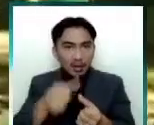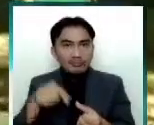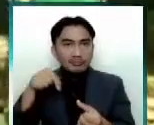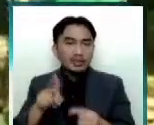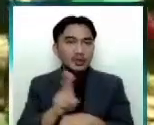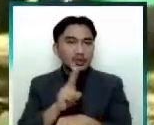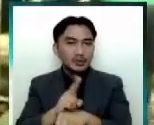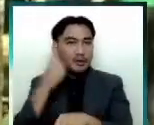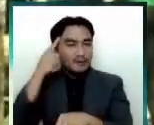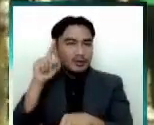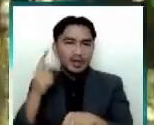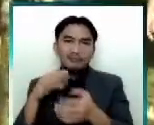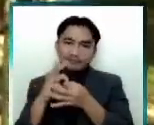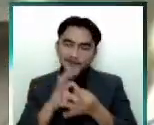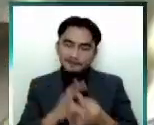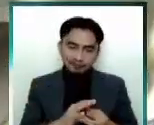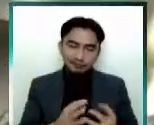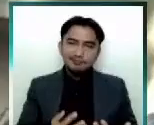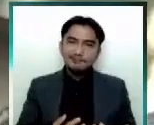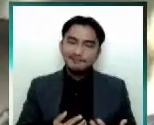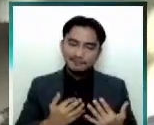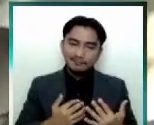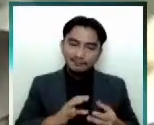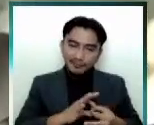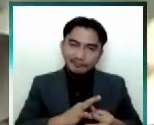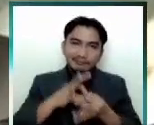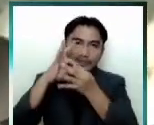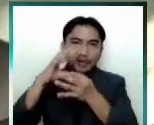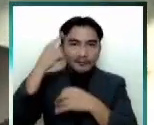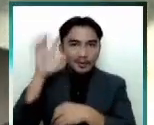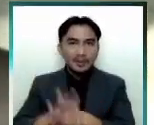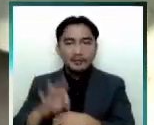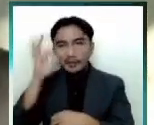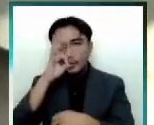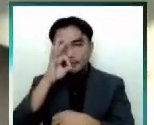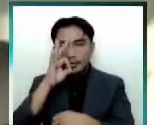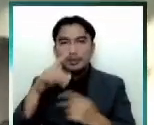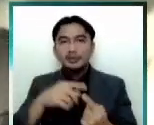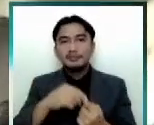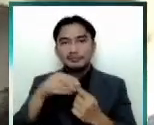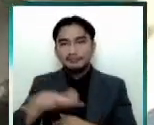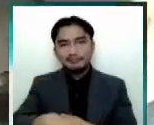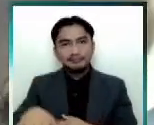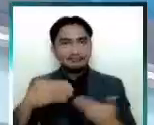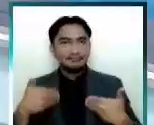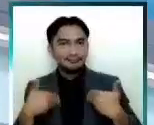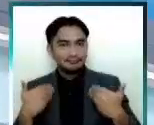nag-aalab na pagmamahal sa bayan ng bawat Pilipino, lalo na ang mga kabataan. Mav Gonzalez, GMA News.